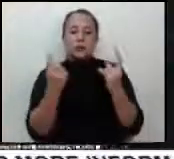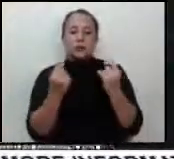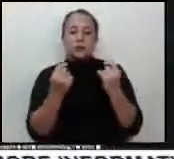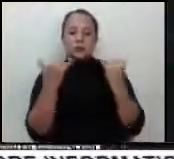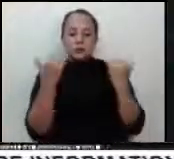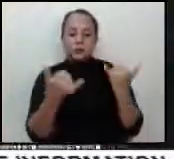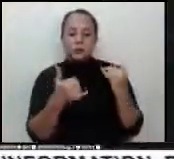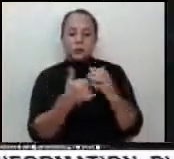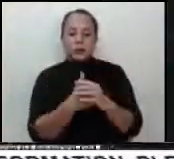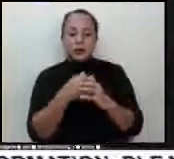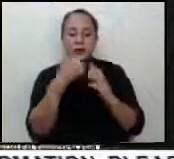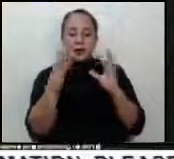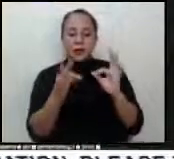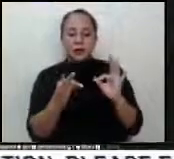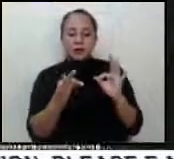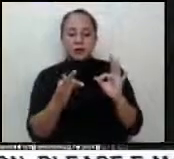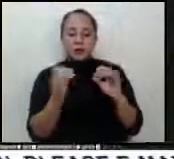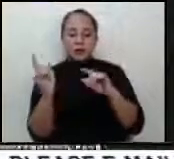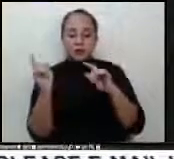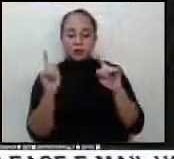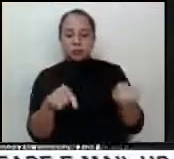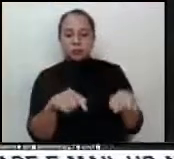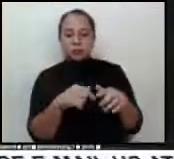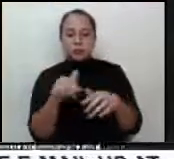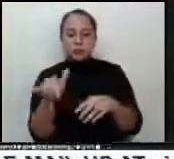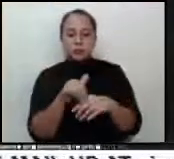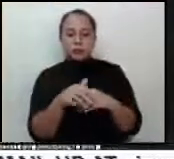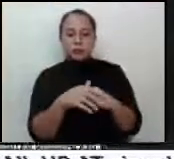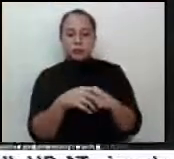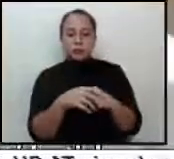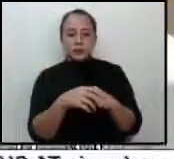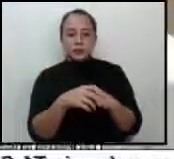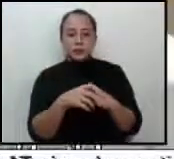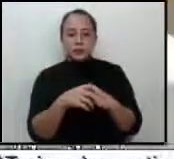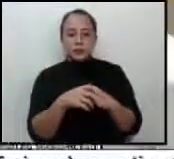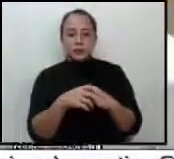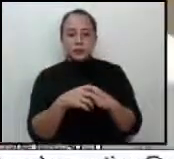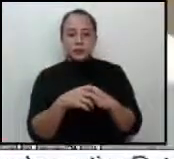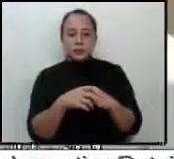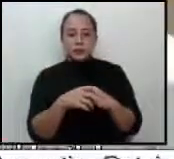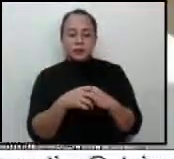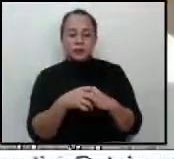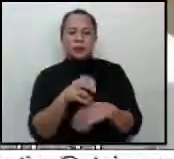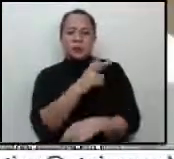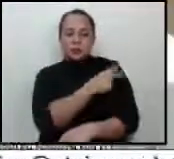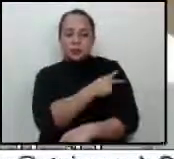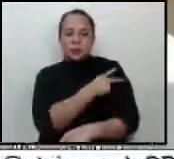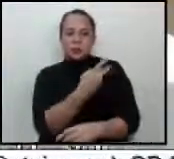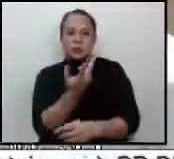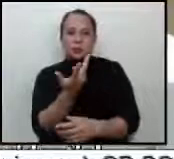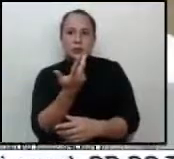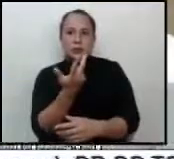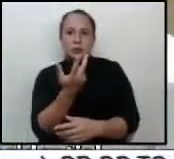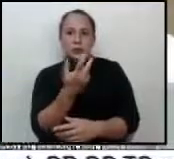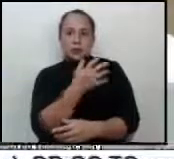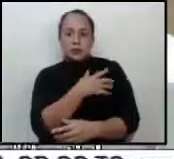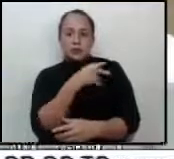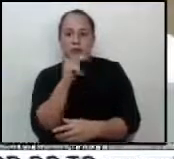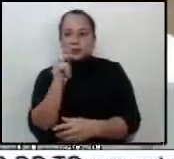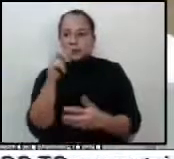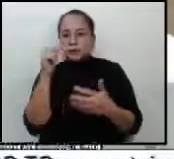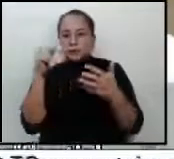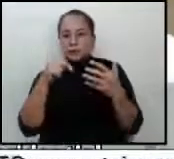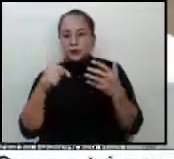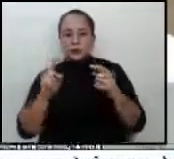umaten sila, parang yung dati, nung mga bata tayo, niniksina na tayo ng mga kanilang infirmary ng mga iba't ibang